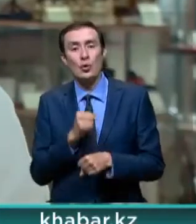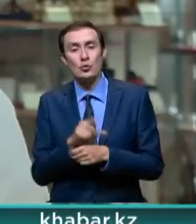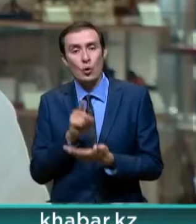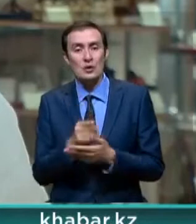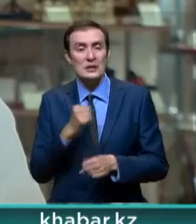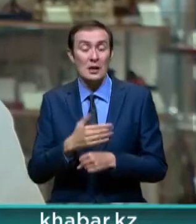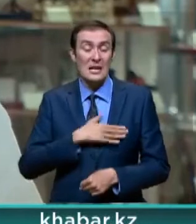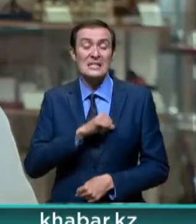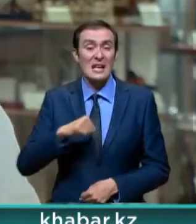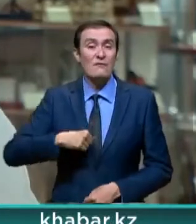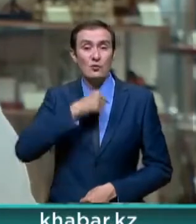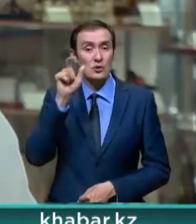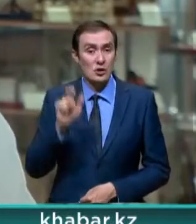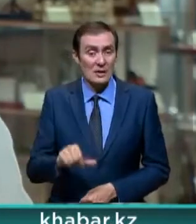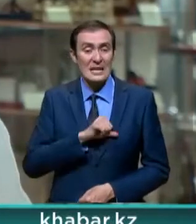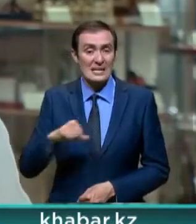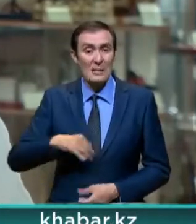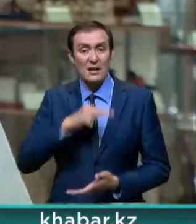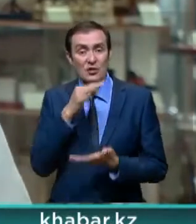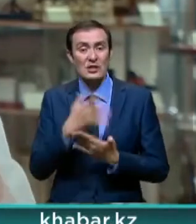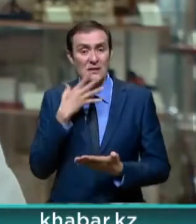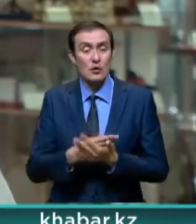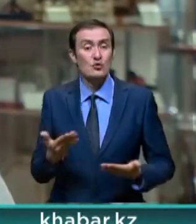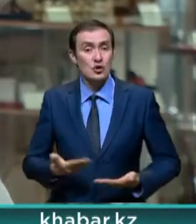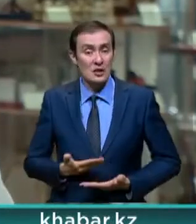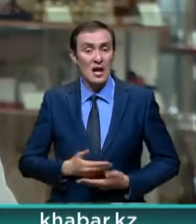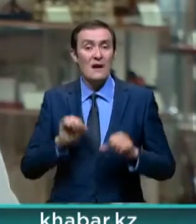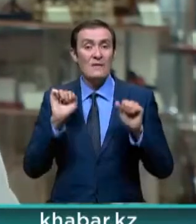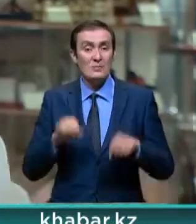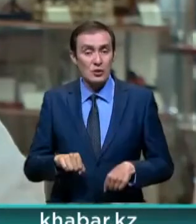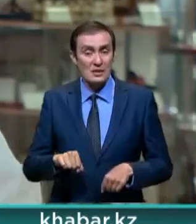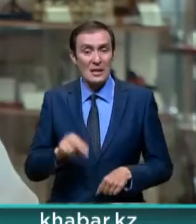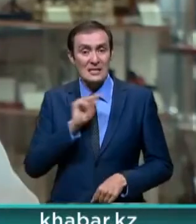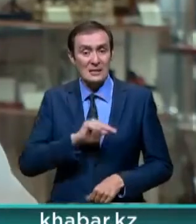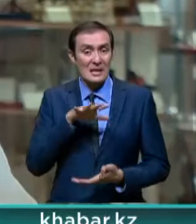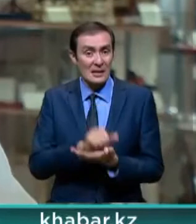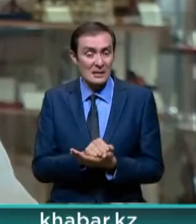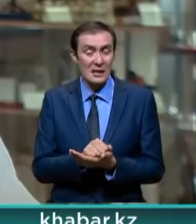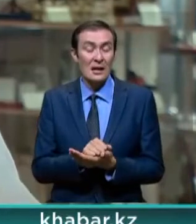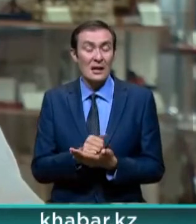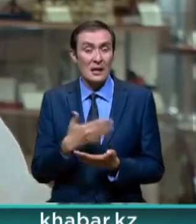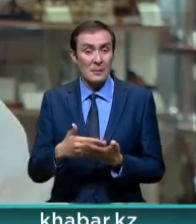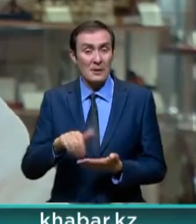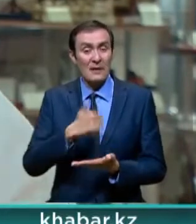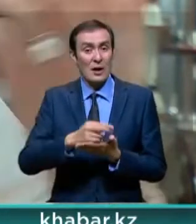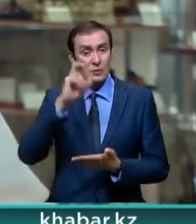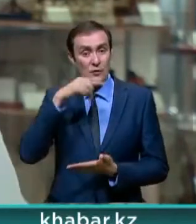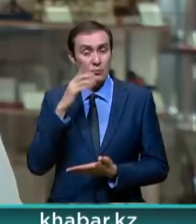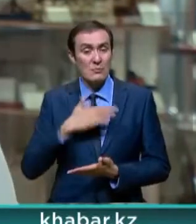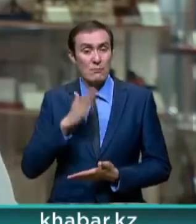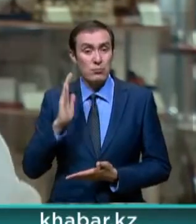я взрослый человек, я несу ответственность за свою жизнь, возможности для занятости. Сейчас вот даже президент говорил о том, что мы